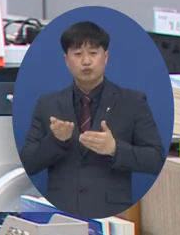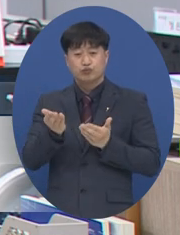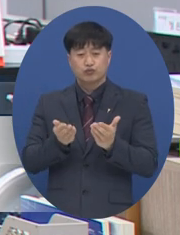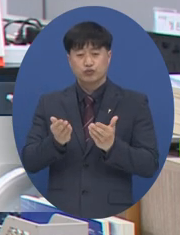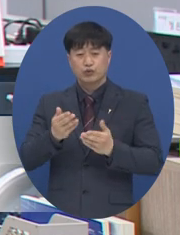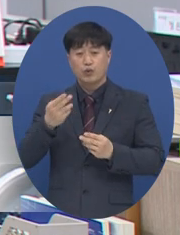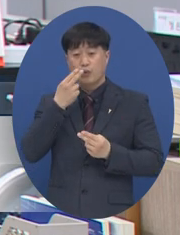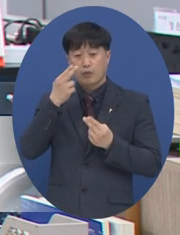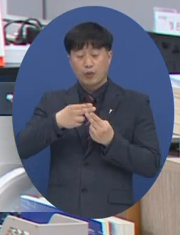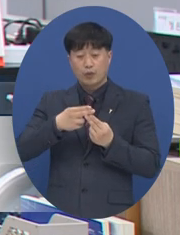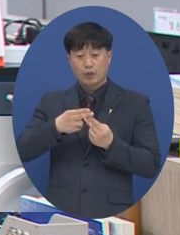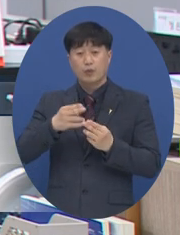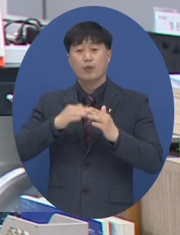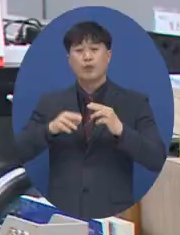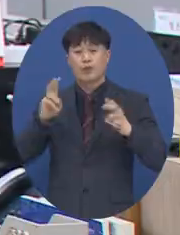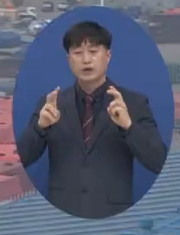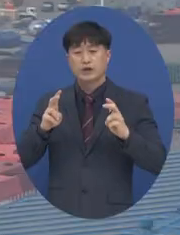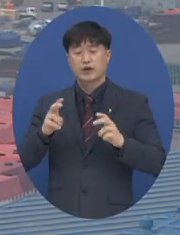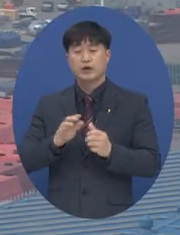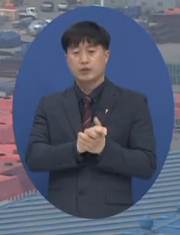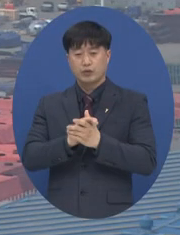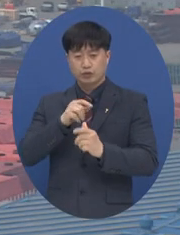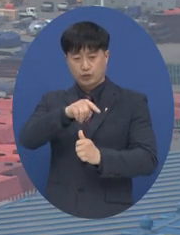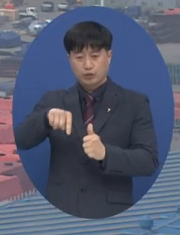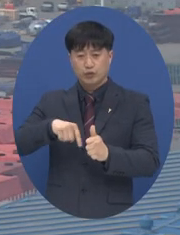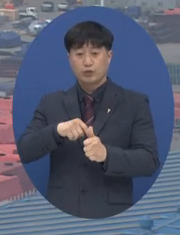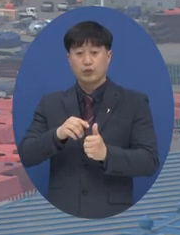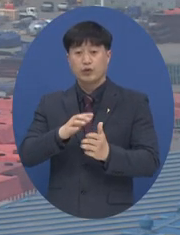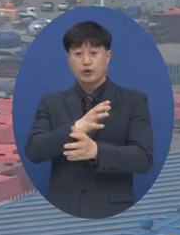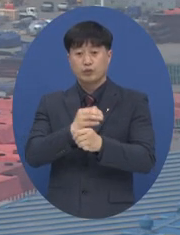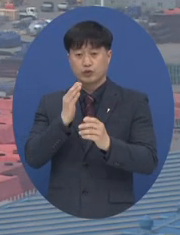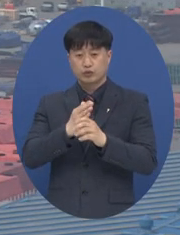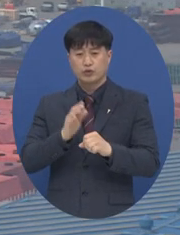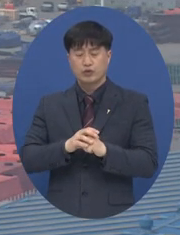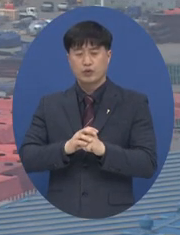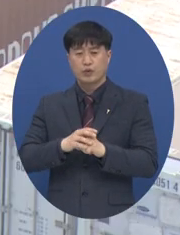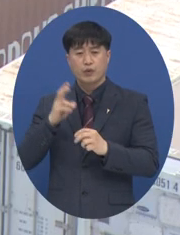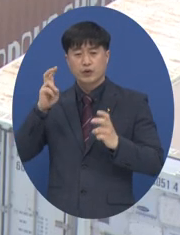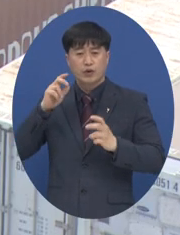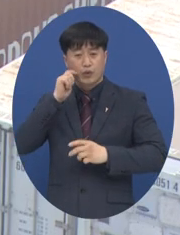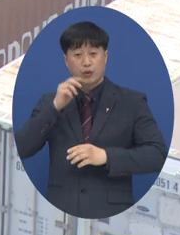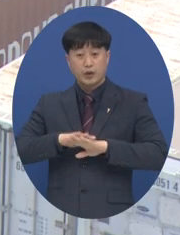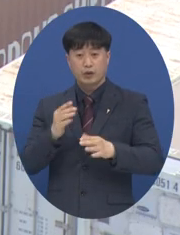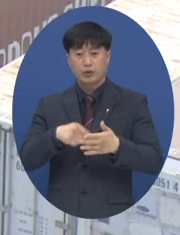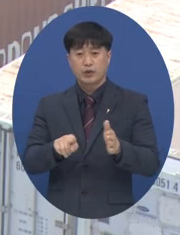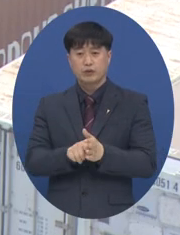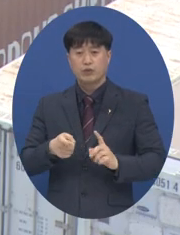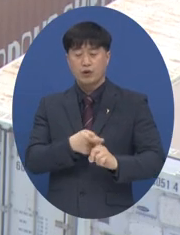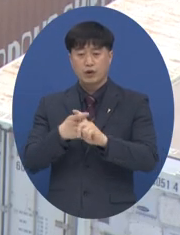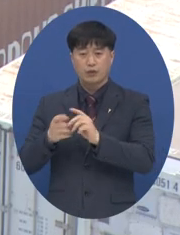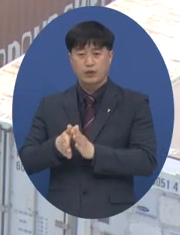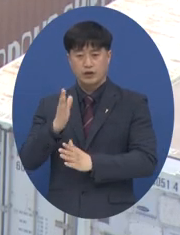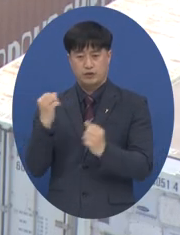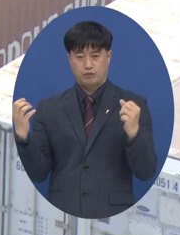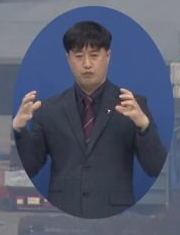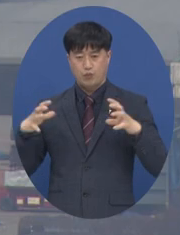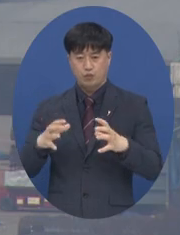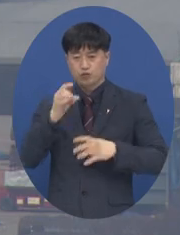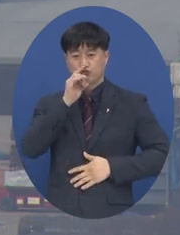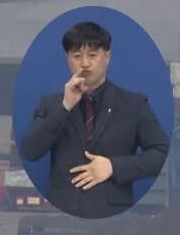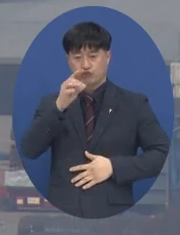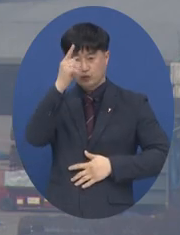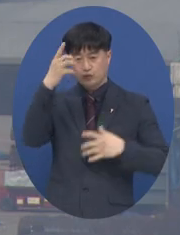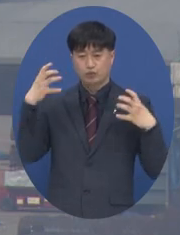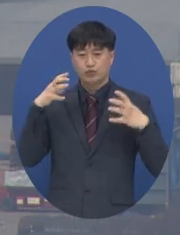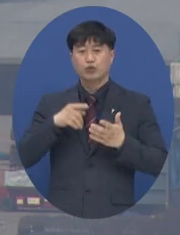와 긴밀하게 협의하고 있습니다 돈은 루크라 사태 장기화에 따른 기업 애로사항을 해소할 수 있도록 유관기관과 협력하고